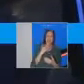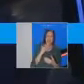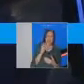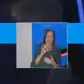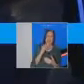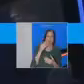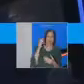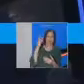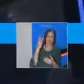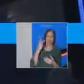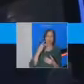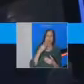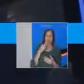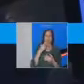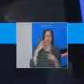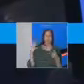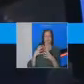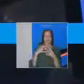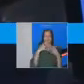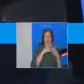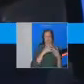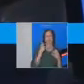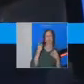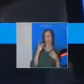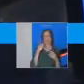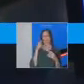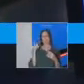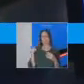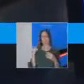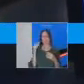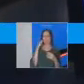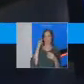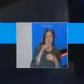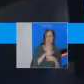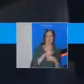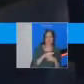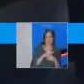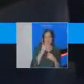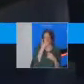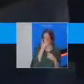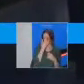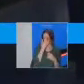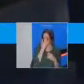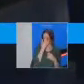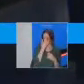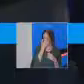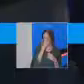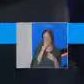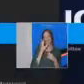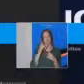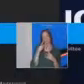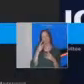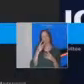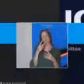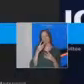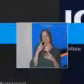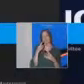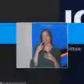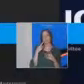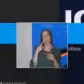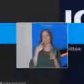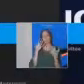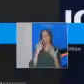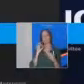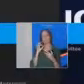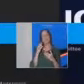אגב, שתי המדינות היהודיות הכי גדולות בעולם, ישראל וארצות הברית. תראה, מספיק להסתכל על